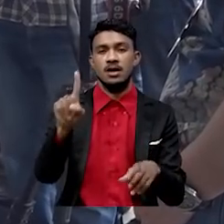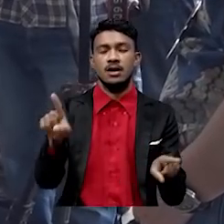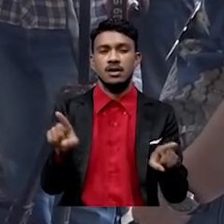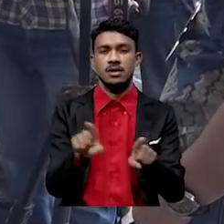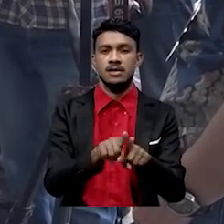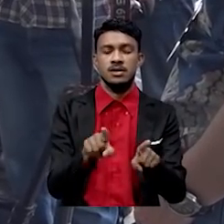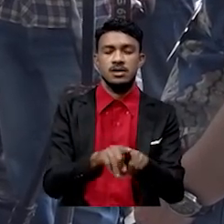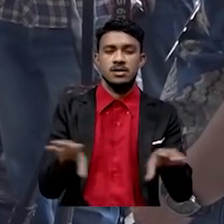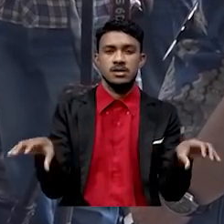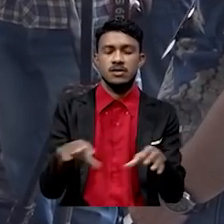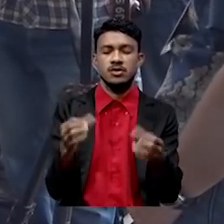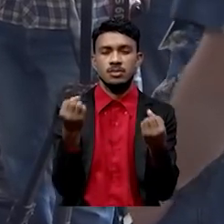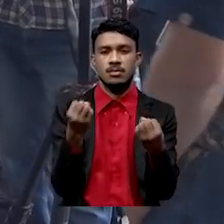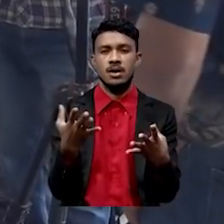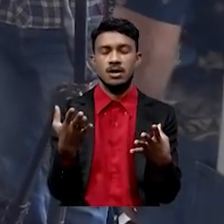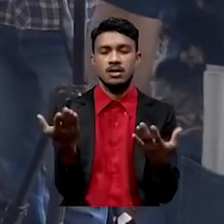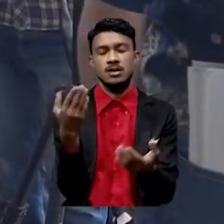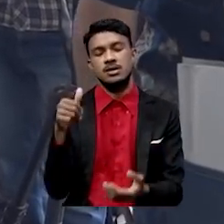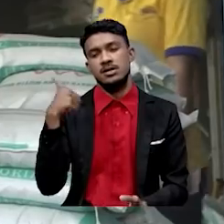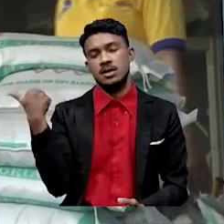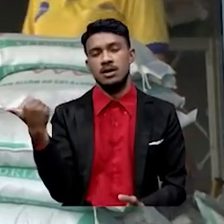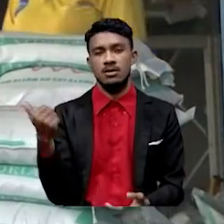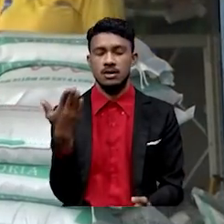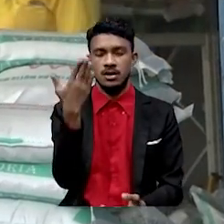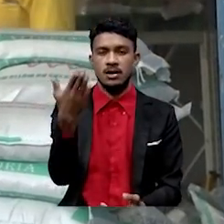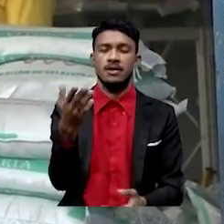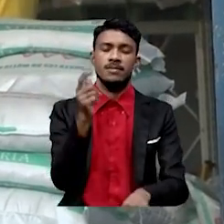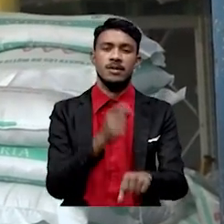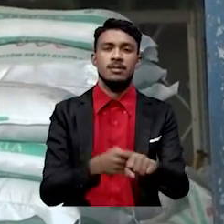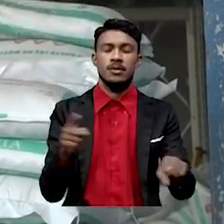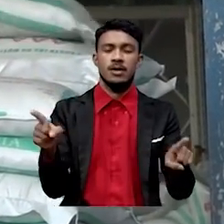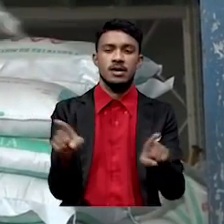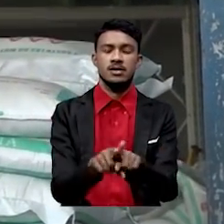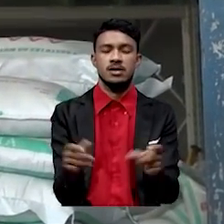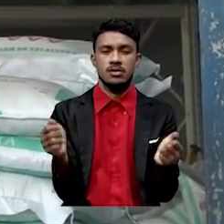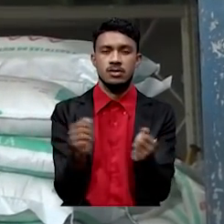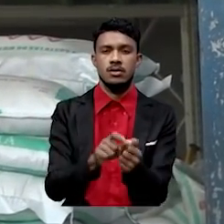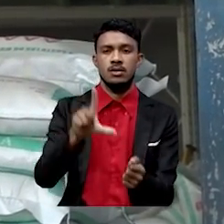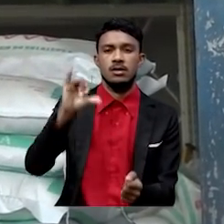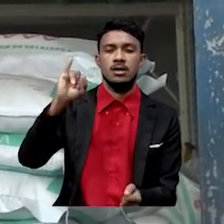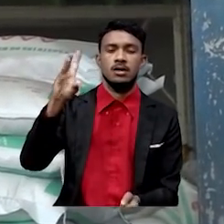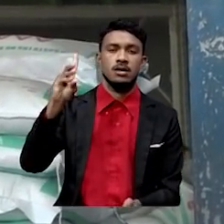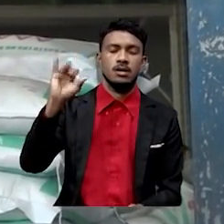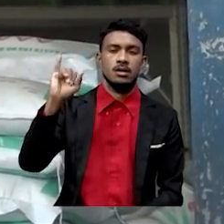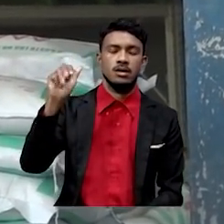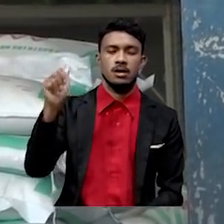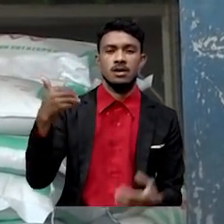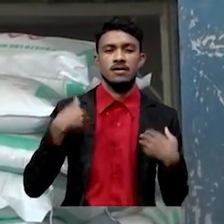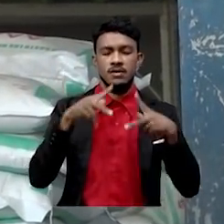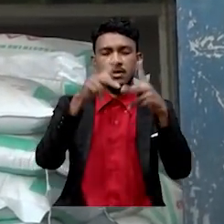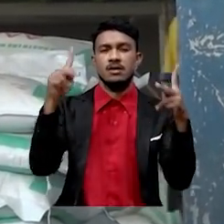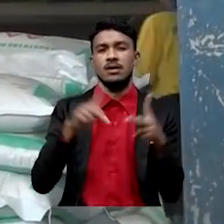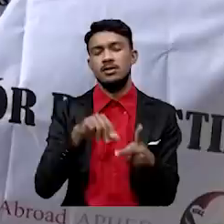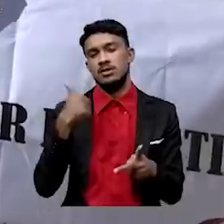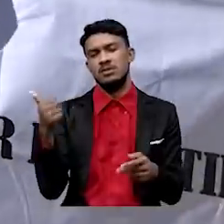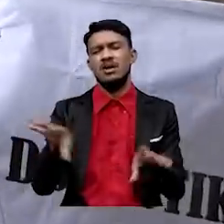ia trabalhador barak seluk nebe nia situasão hanesa ho Lidia ka ia kazu baluk